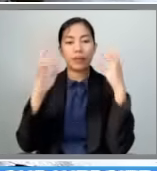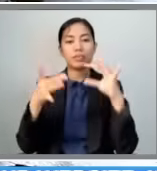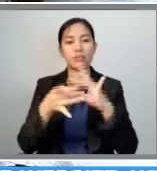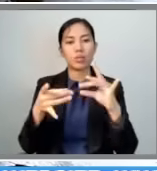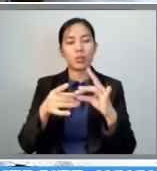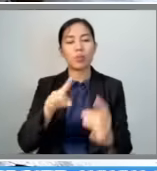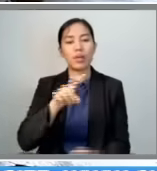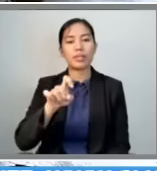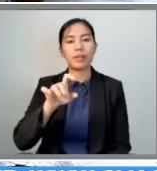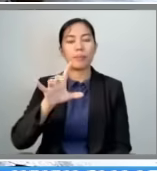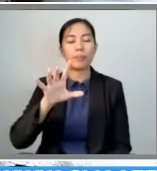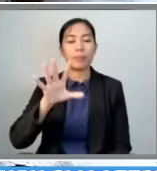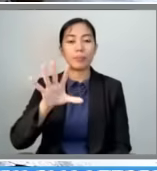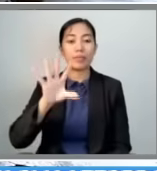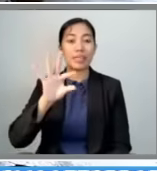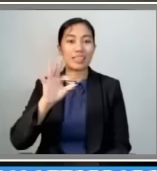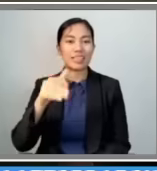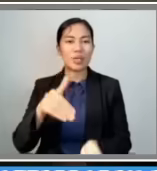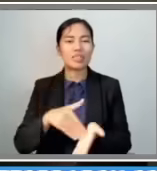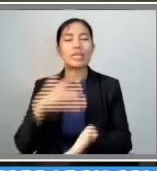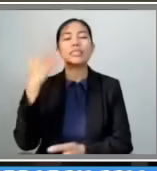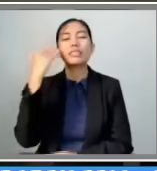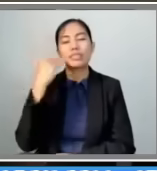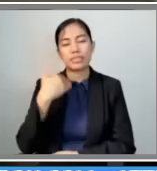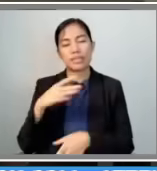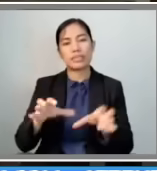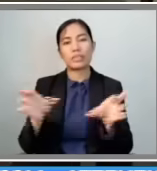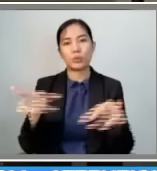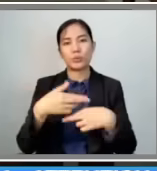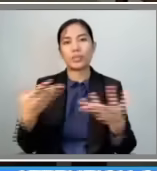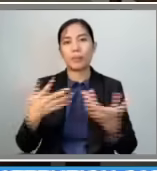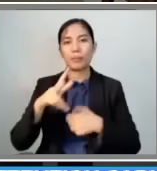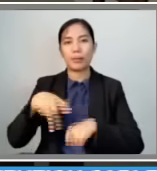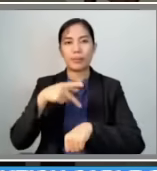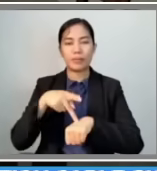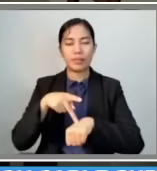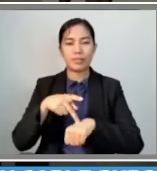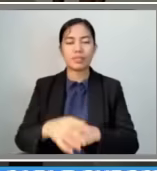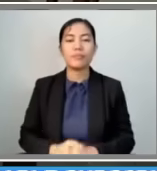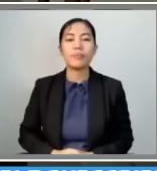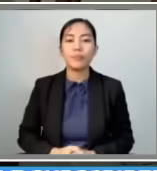159,000 ang kulang na classroom sa bansa. Kasama na rito ang